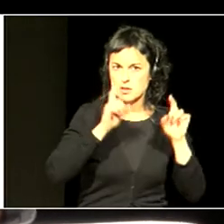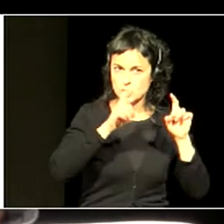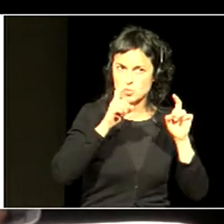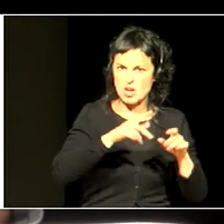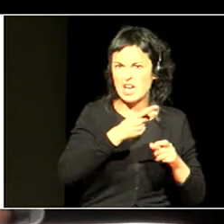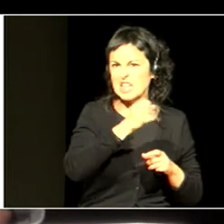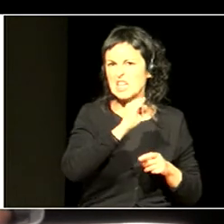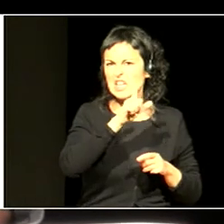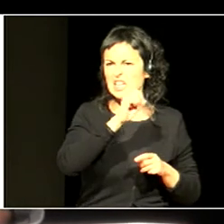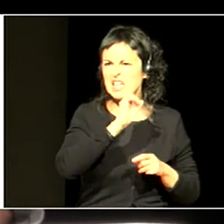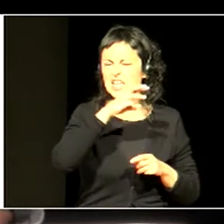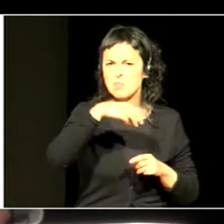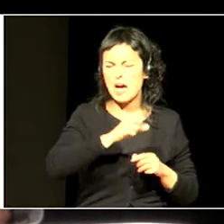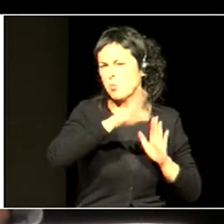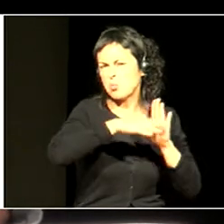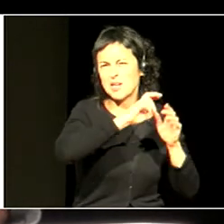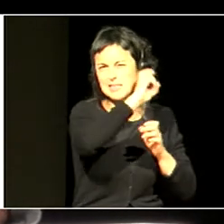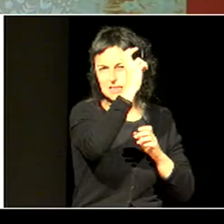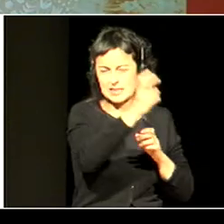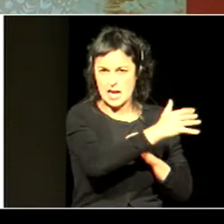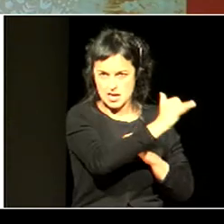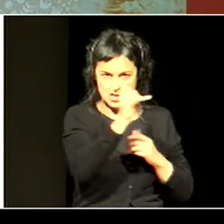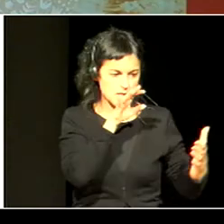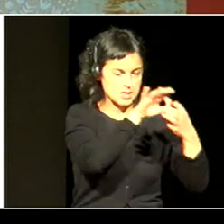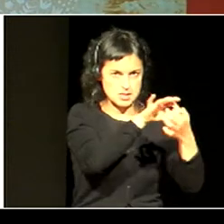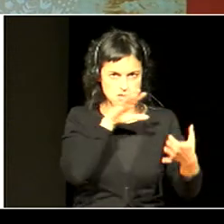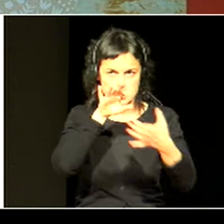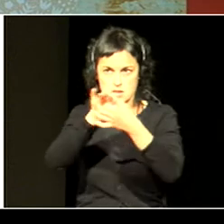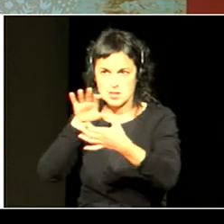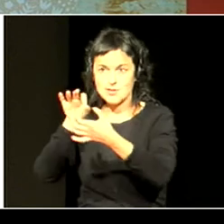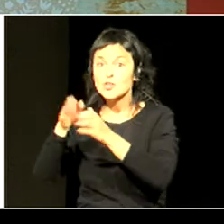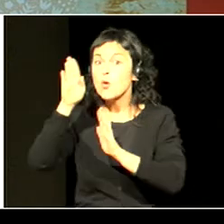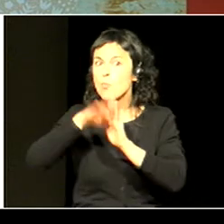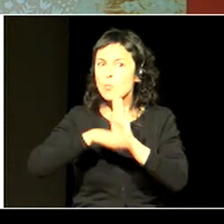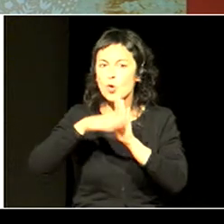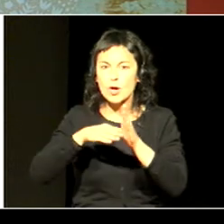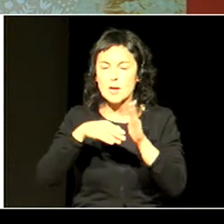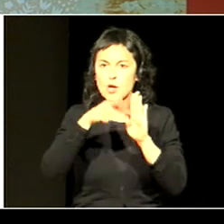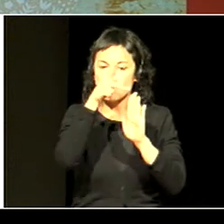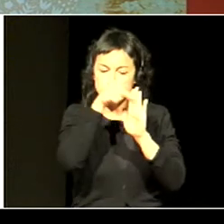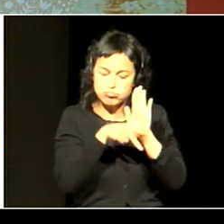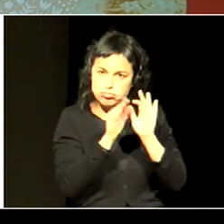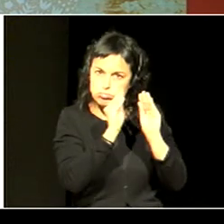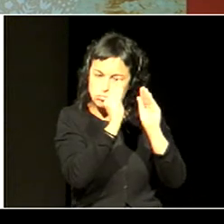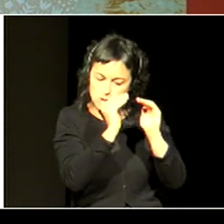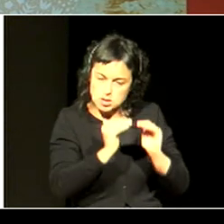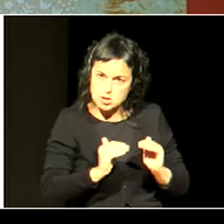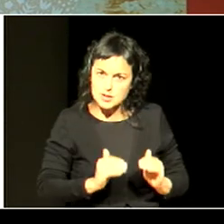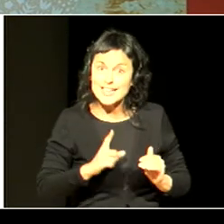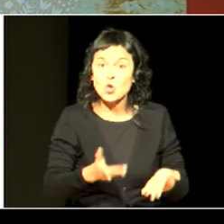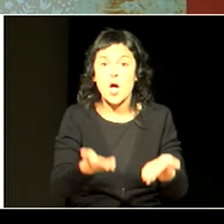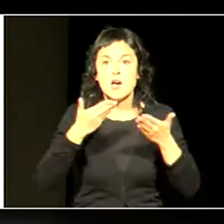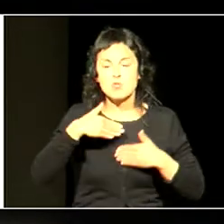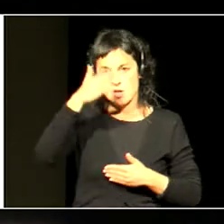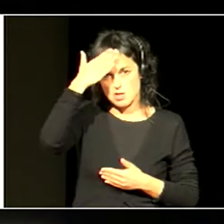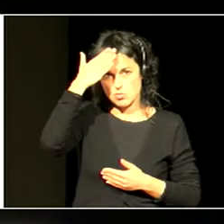zein Arimagoa da daukon programak, programa arautuak egotia asko laguntzen dau tutoriari, eta emoten